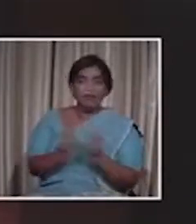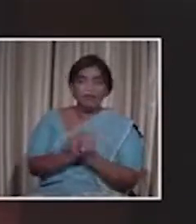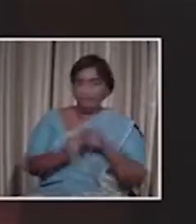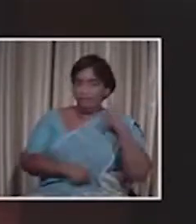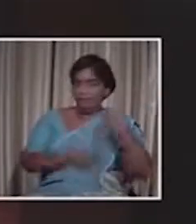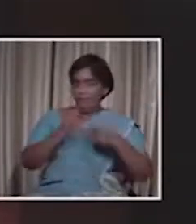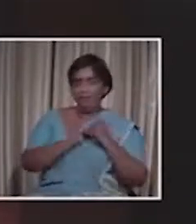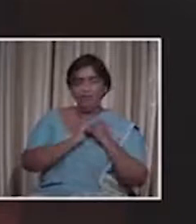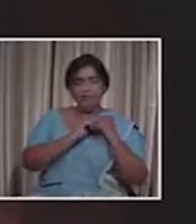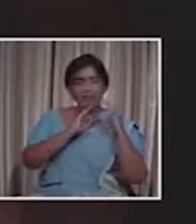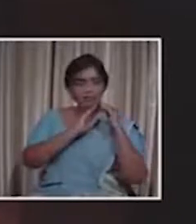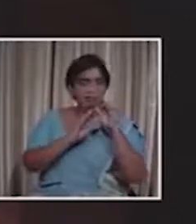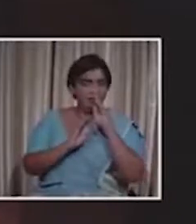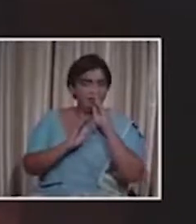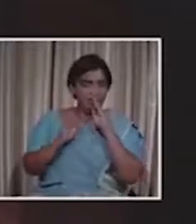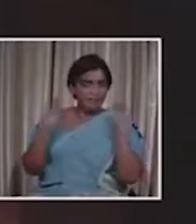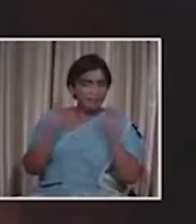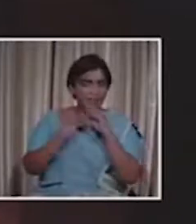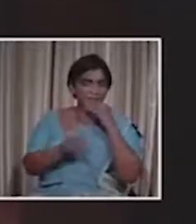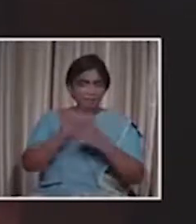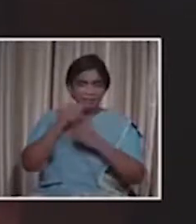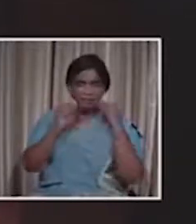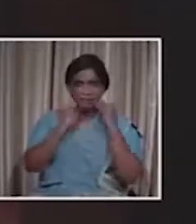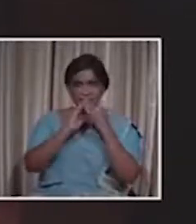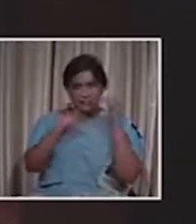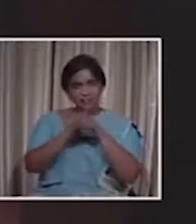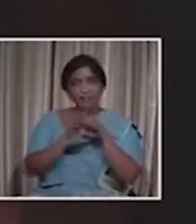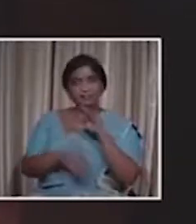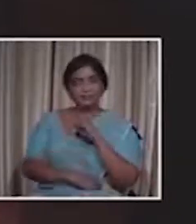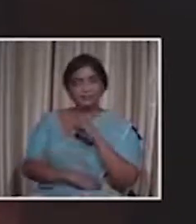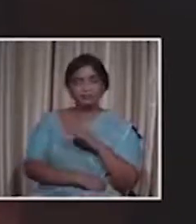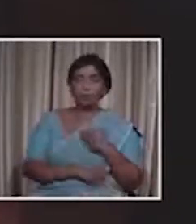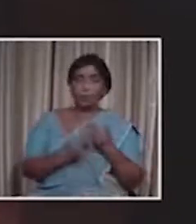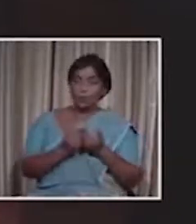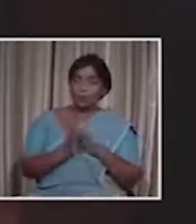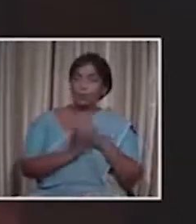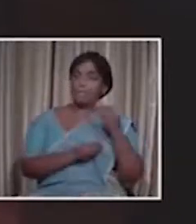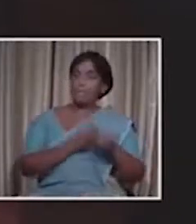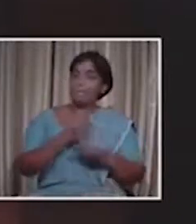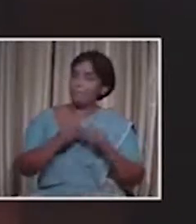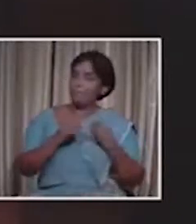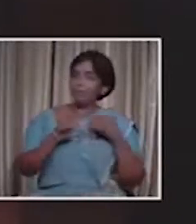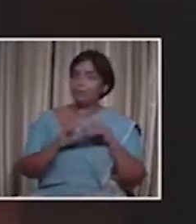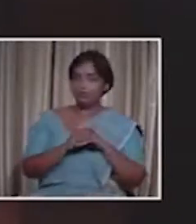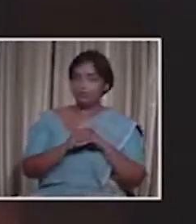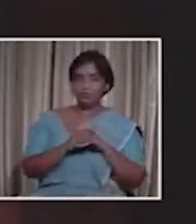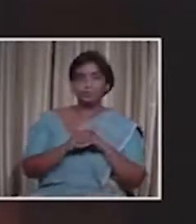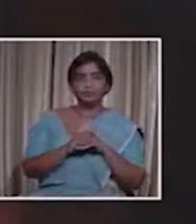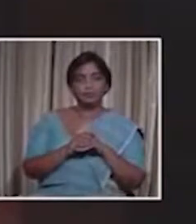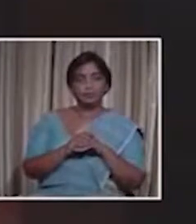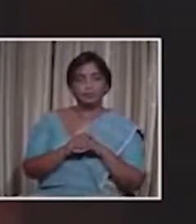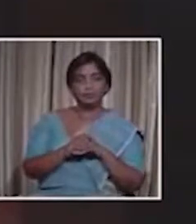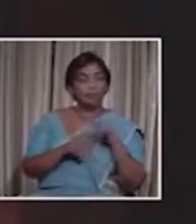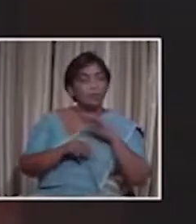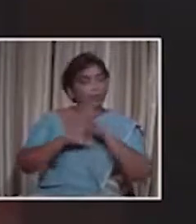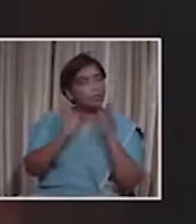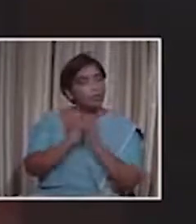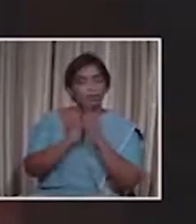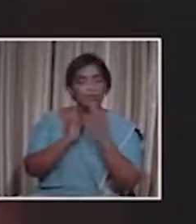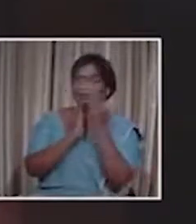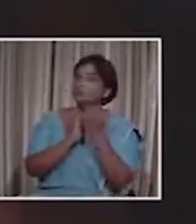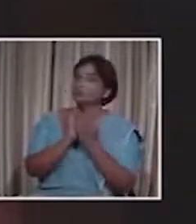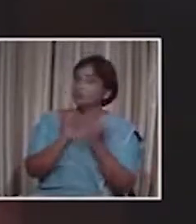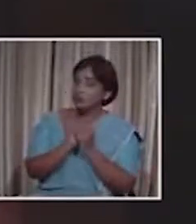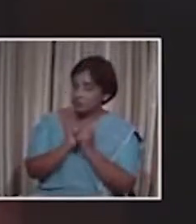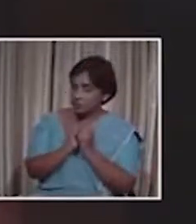அனைத்து துறைகளும் வீழ்ச்சி காணும் நிலையில் பாராளுமன்றத்தில் உள்ள சிலர் அனைத்து விடயங்களுக்கும் தமது கரங்களை உயர்த்தி ஆதரவு வழங்கும் நிலைமையே